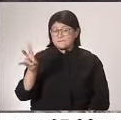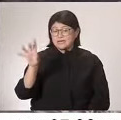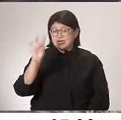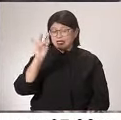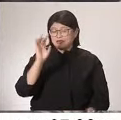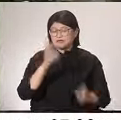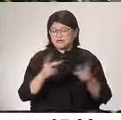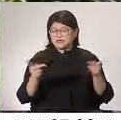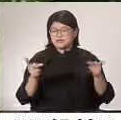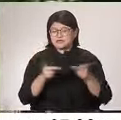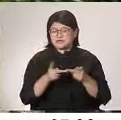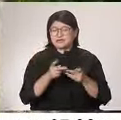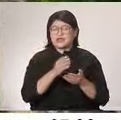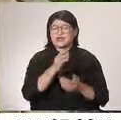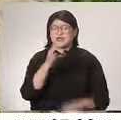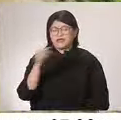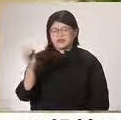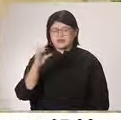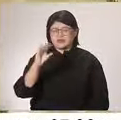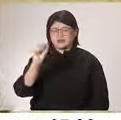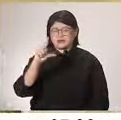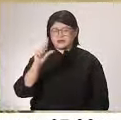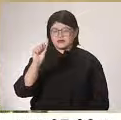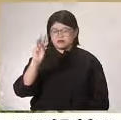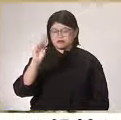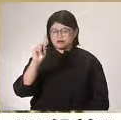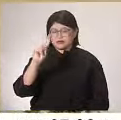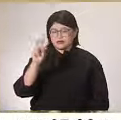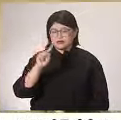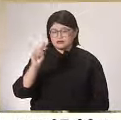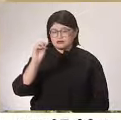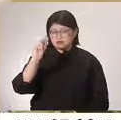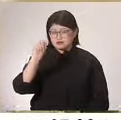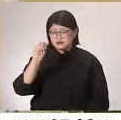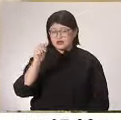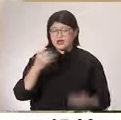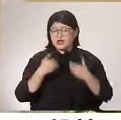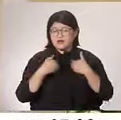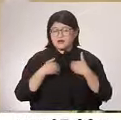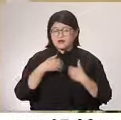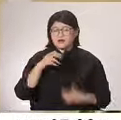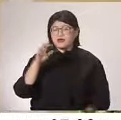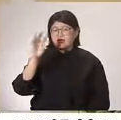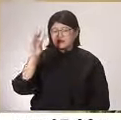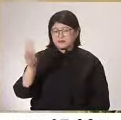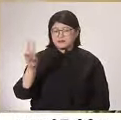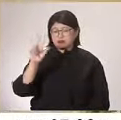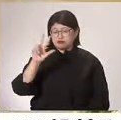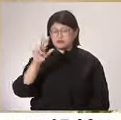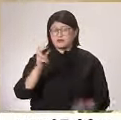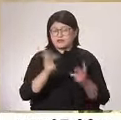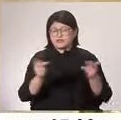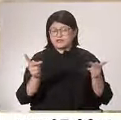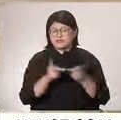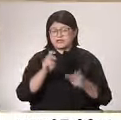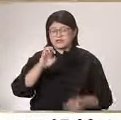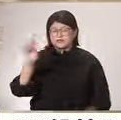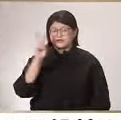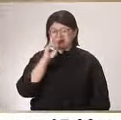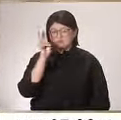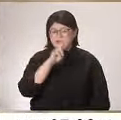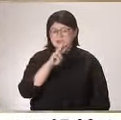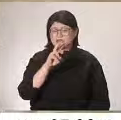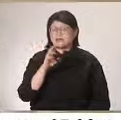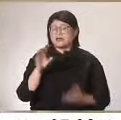lugar, sinundan ng Calabar Zone na may 63 lugar at Eastern Visayas na mayroong 13. Ang mga lalawigan na